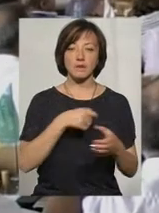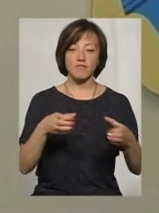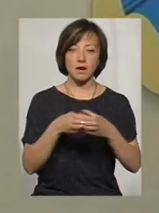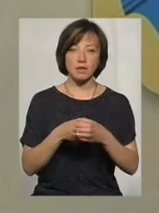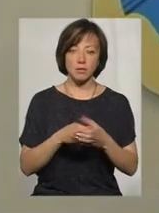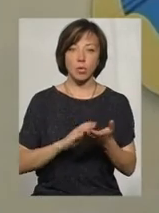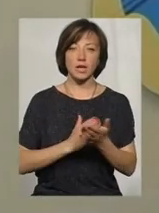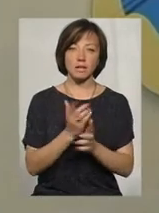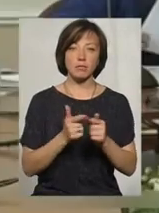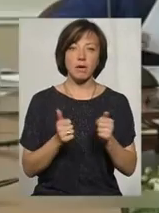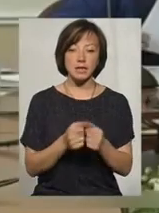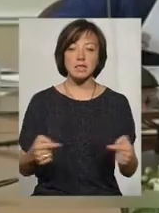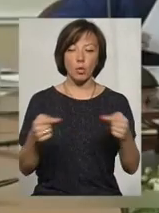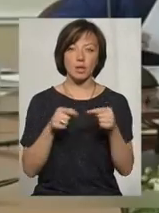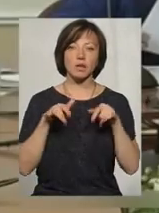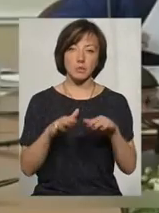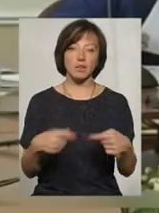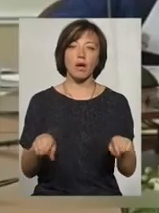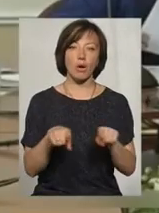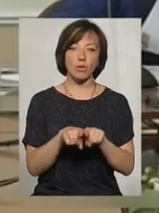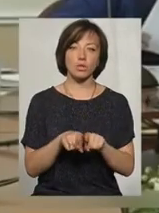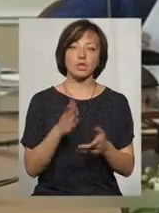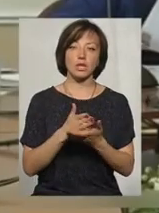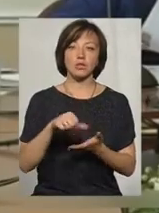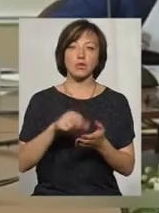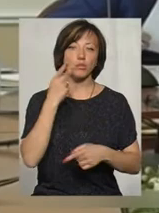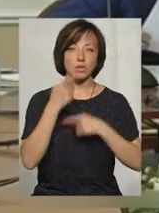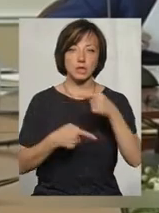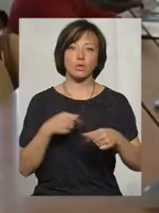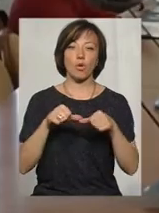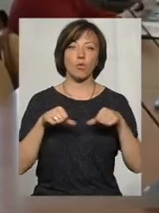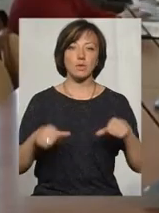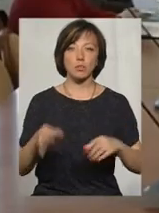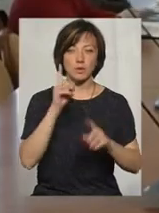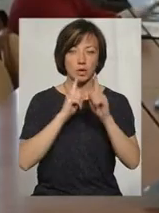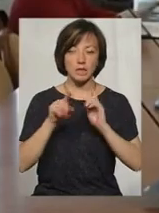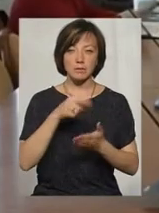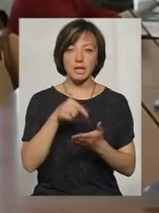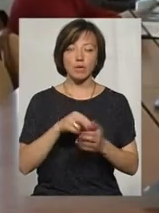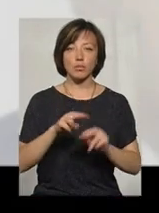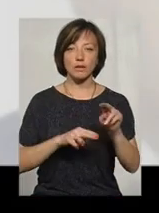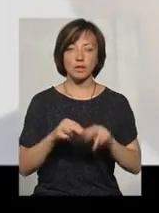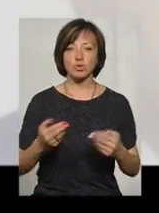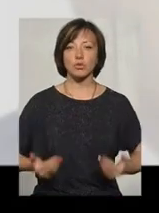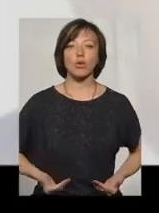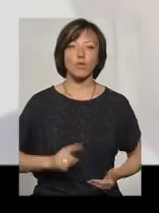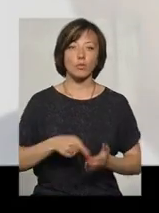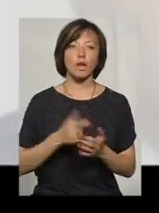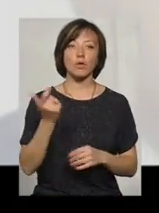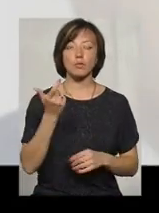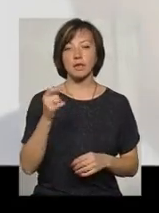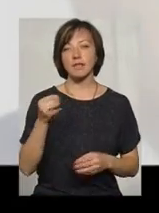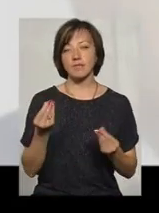партії «За конкретні справи». Також Микола Харкавий є членом постійної комісії обласної ради з питань будівництва, житлово-комунального